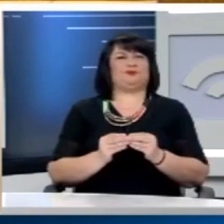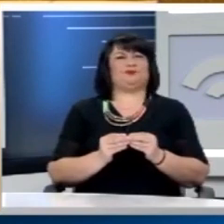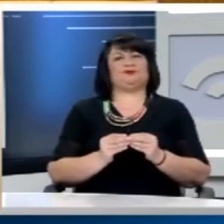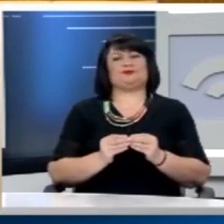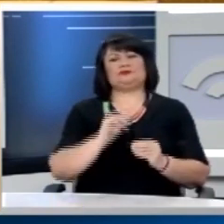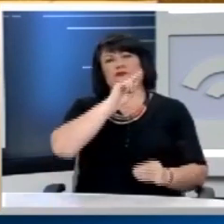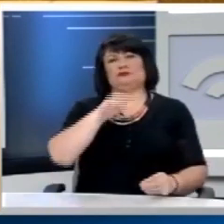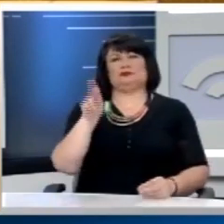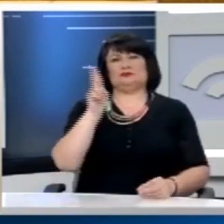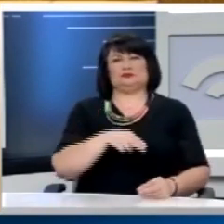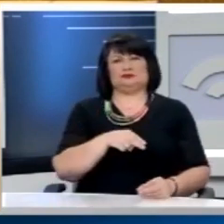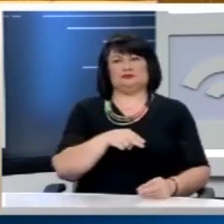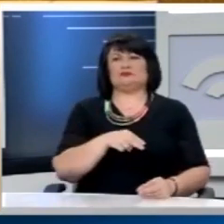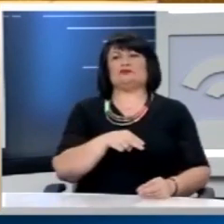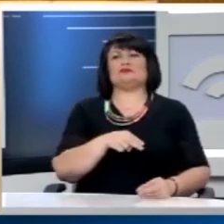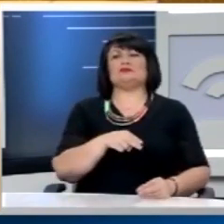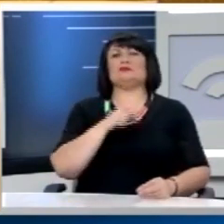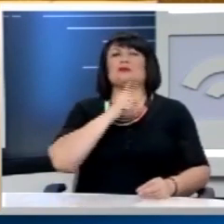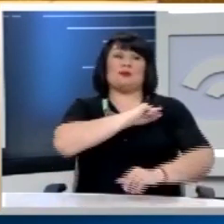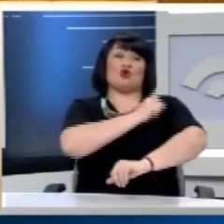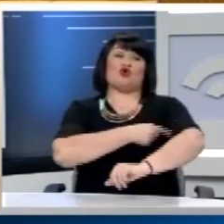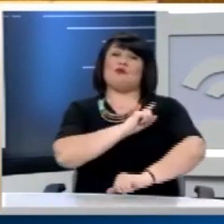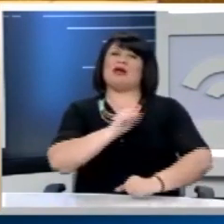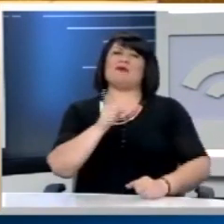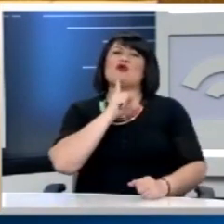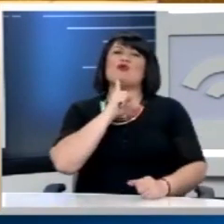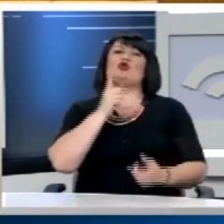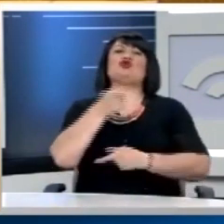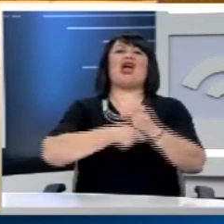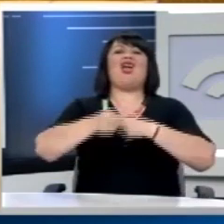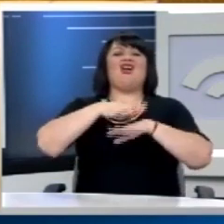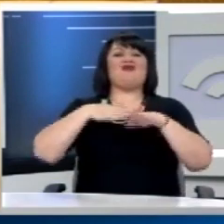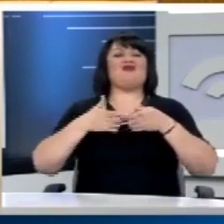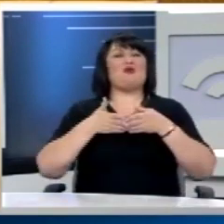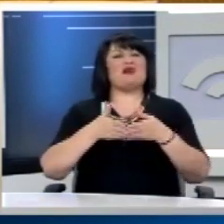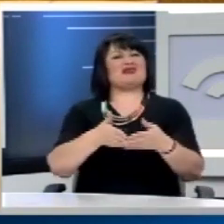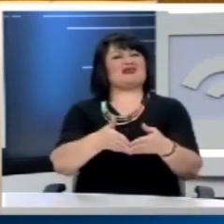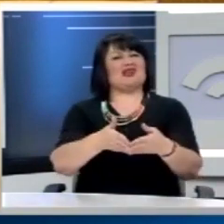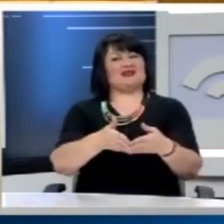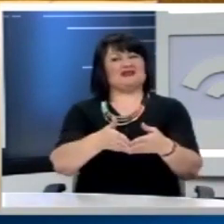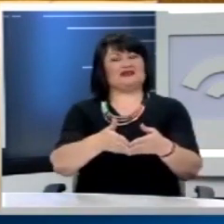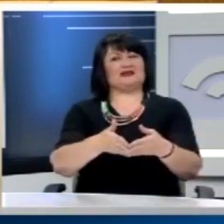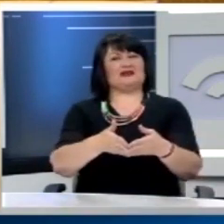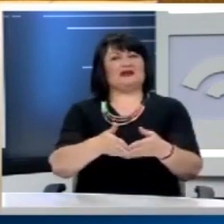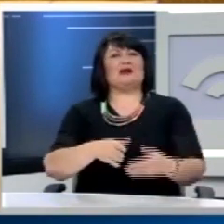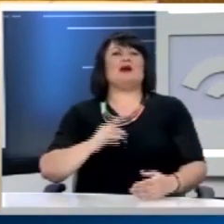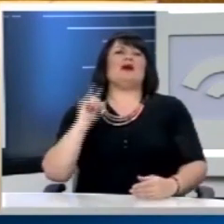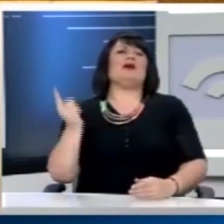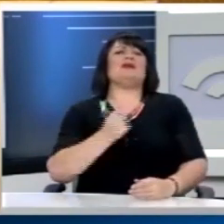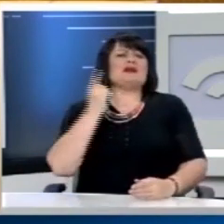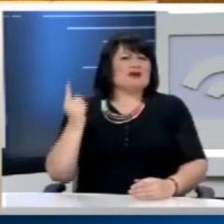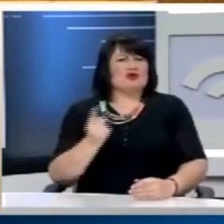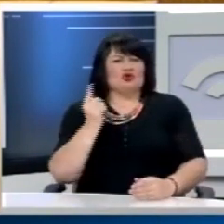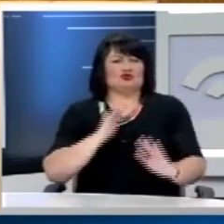στην κατάργηση προνομίων όπως αυτά που έχει το εφοπλιστικό κεφάλαιο, στην προστασία του φυσικού πλούτου και